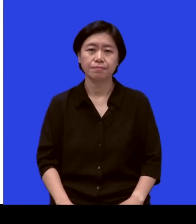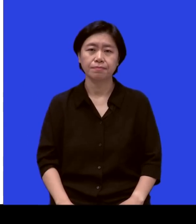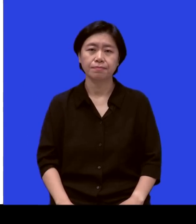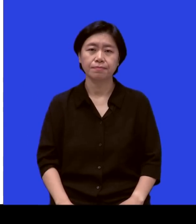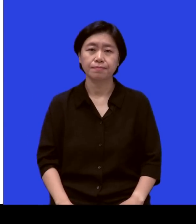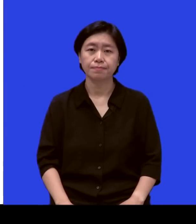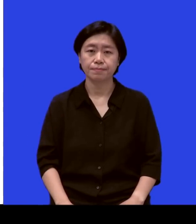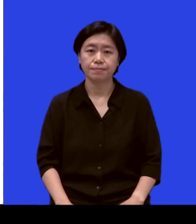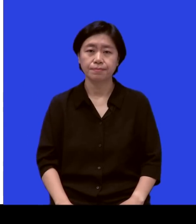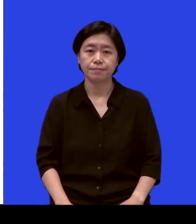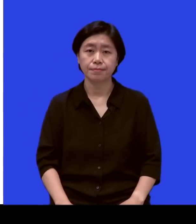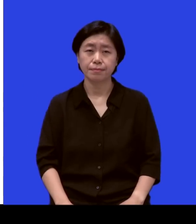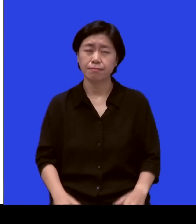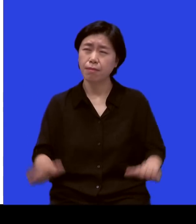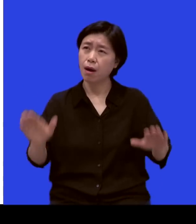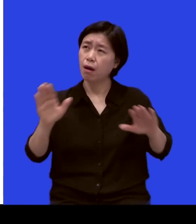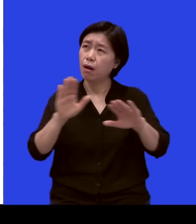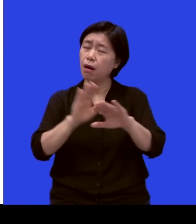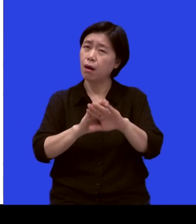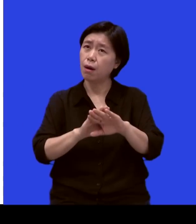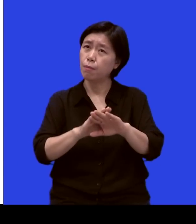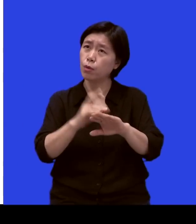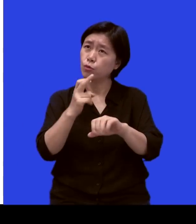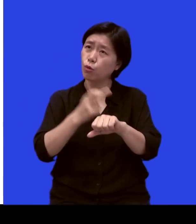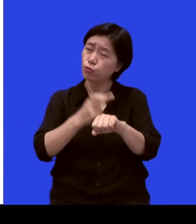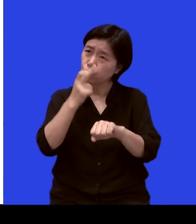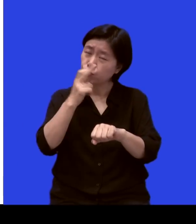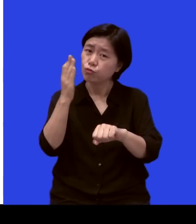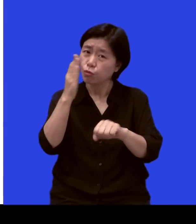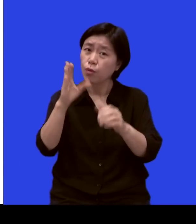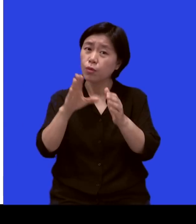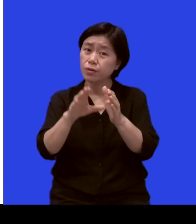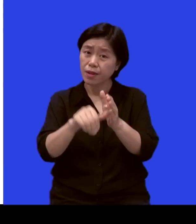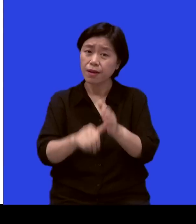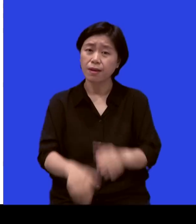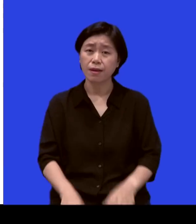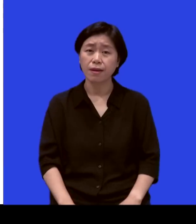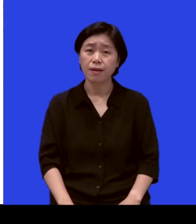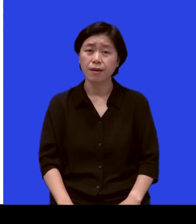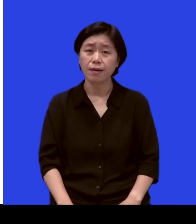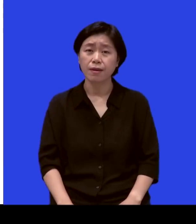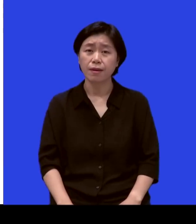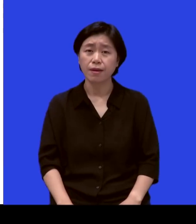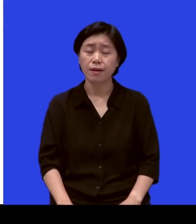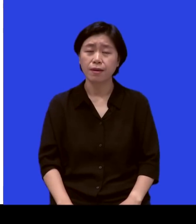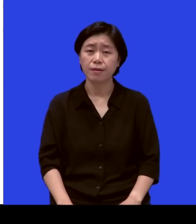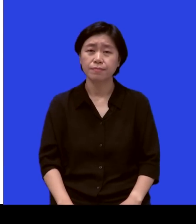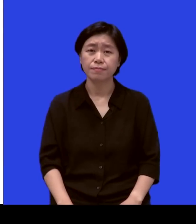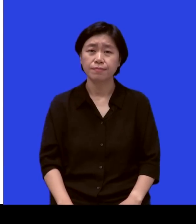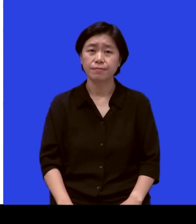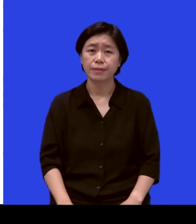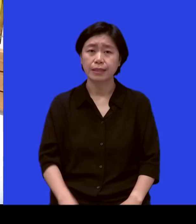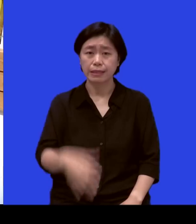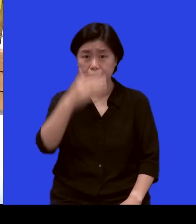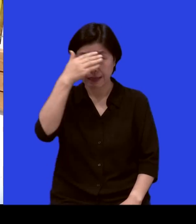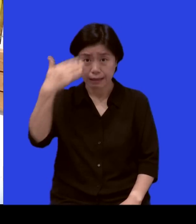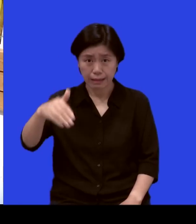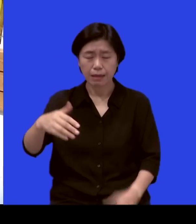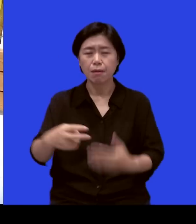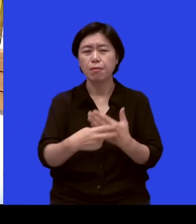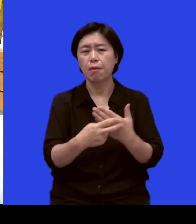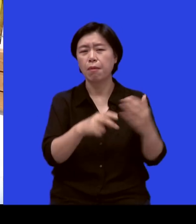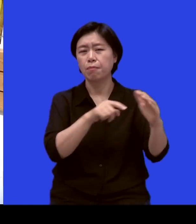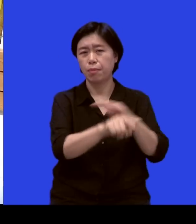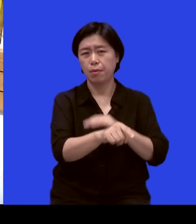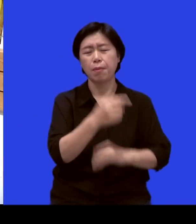이제 그리고 밤 12시나 돼가지고 우리 장로님 발목 부러진 분 병원에다가 모셔다 드리고 바로